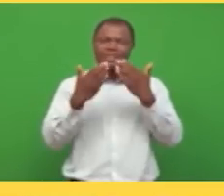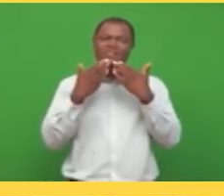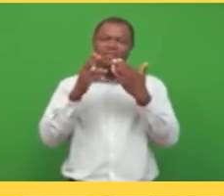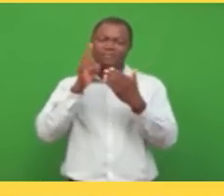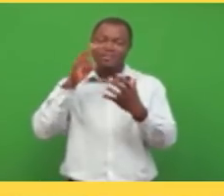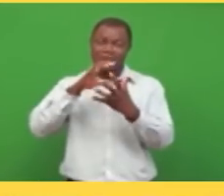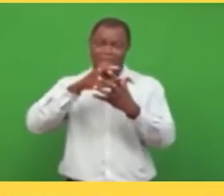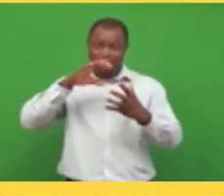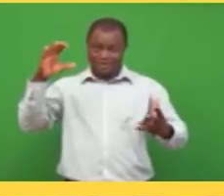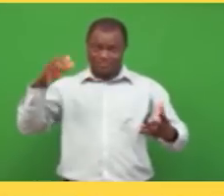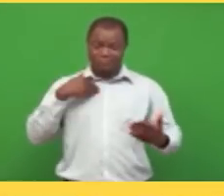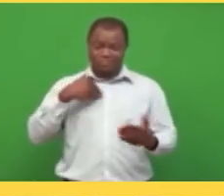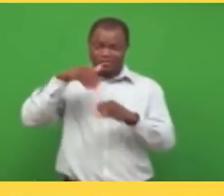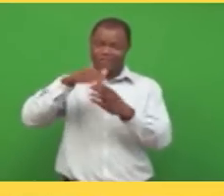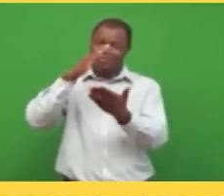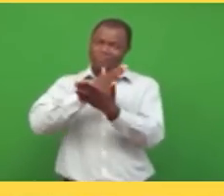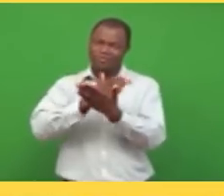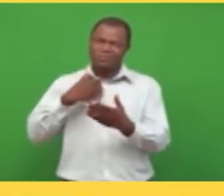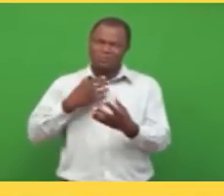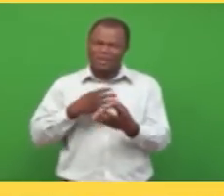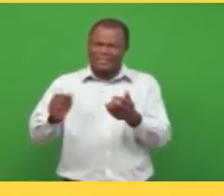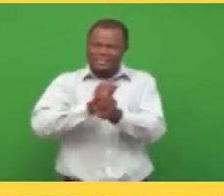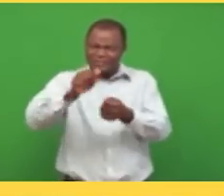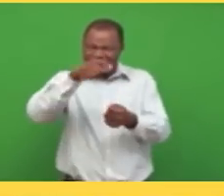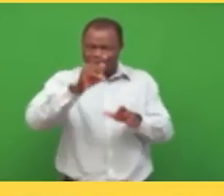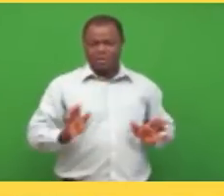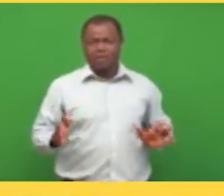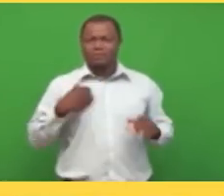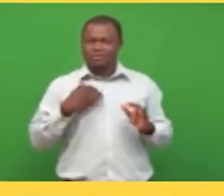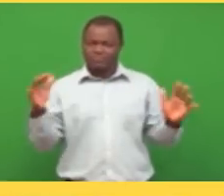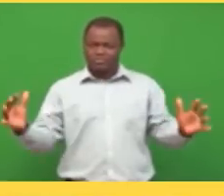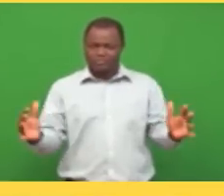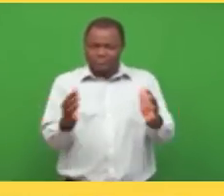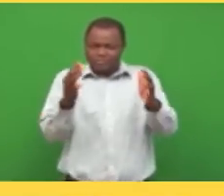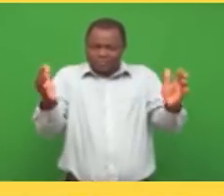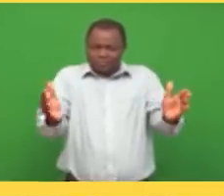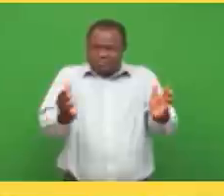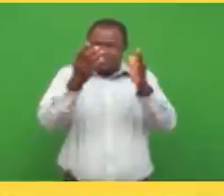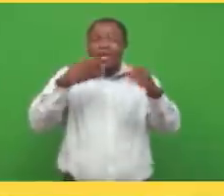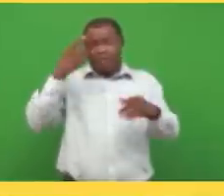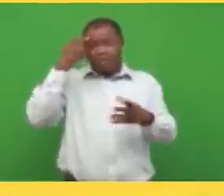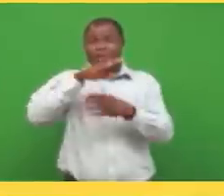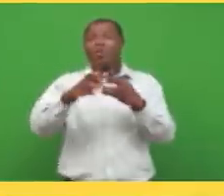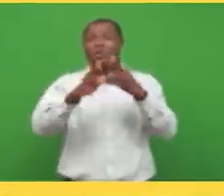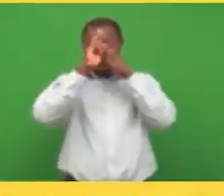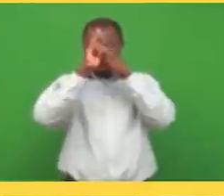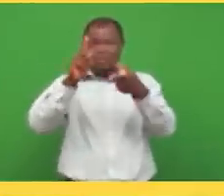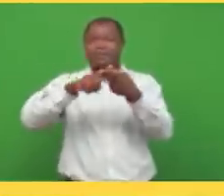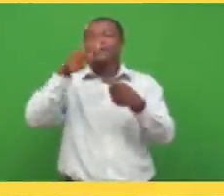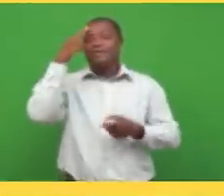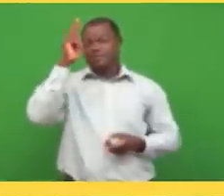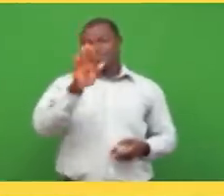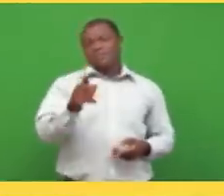Maita yenyu adi watariri zvirongwa zvedu asi zvekukuputsai asi zvekukuvakai ndiri kuziva kuti vakawanda tiri kuvakikana. Pada